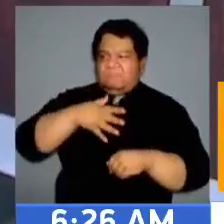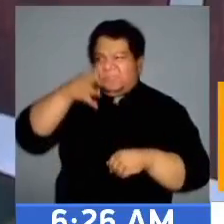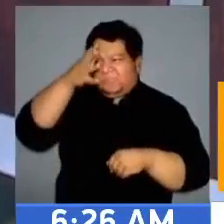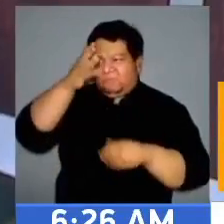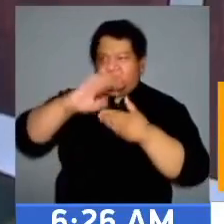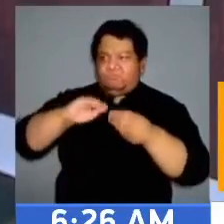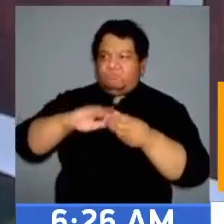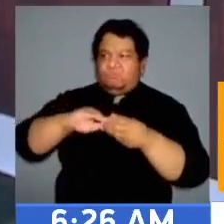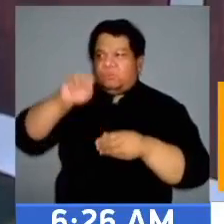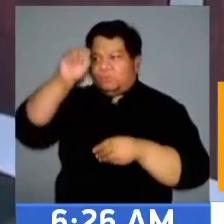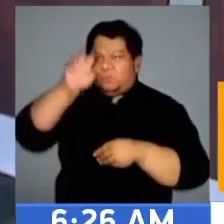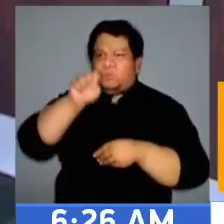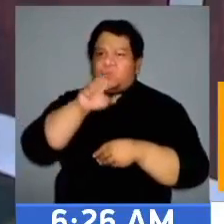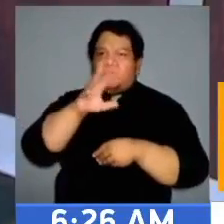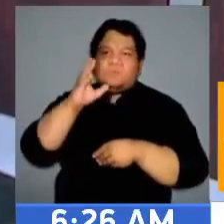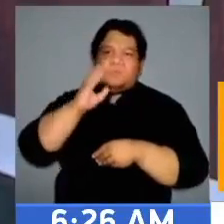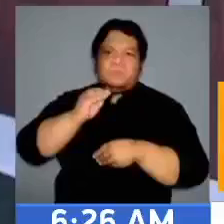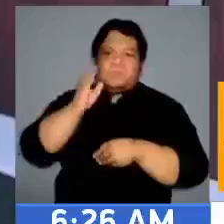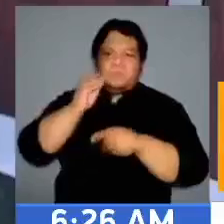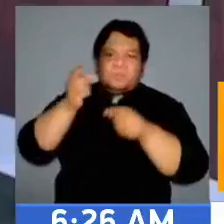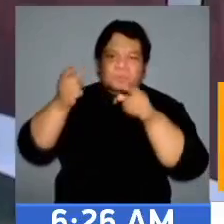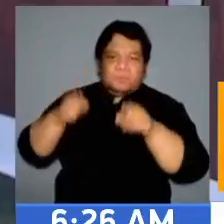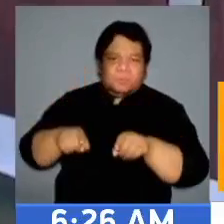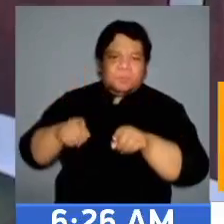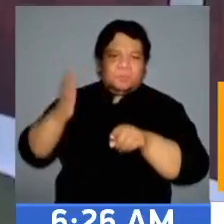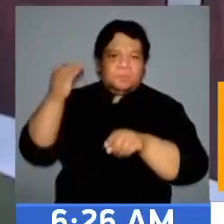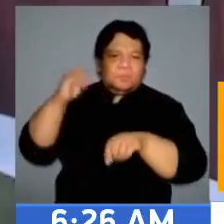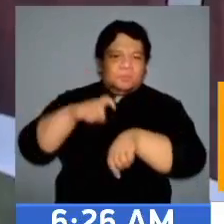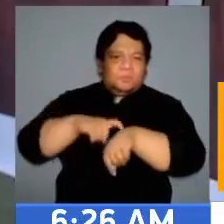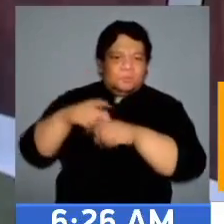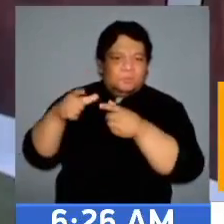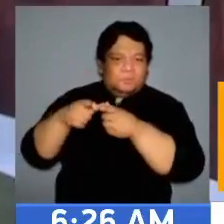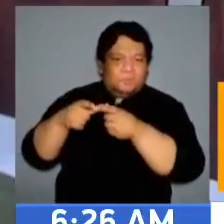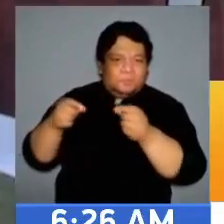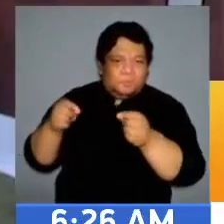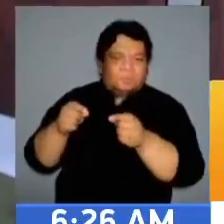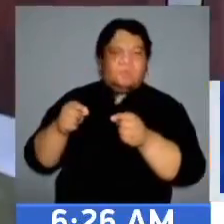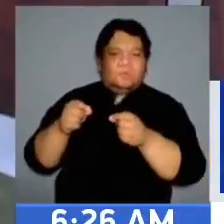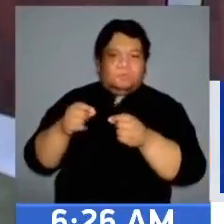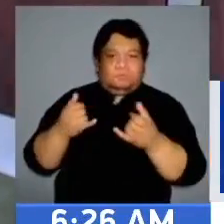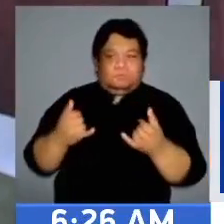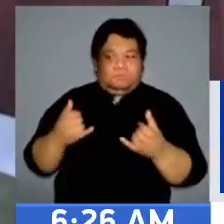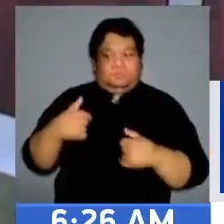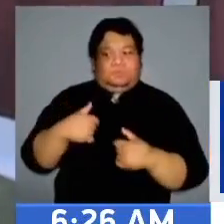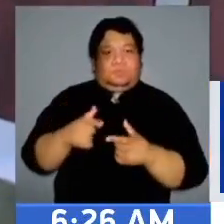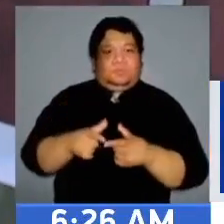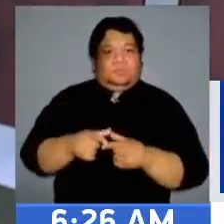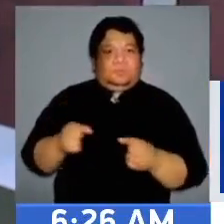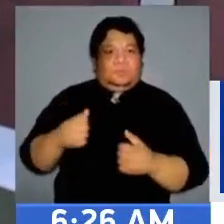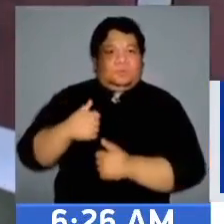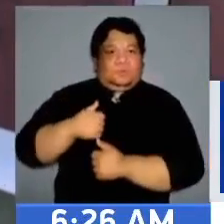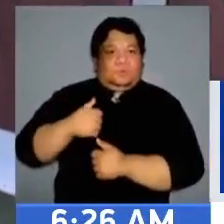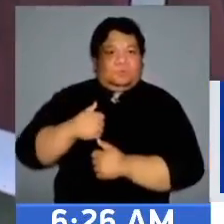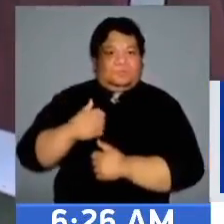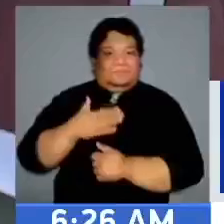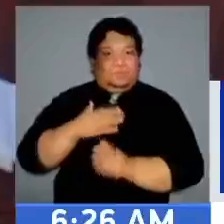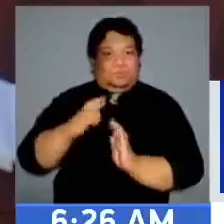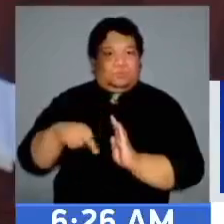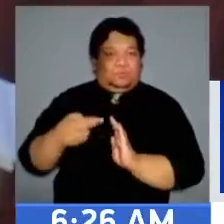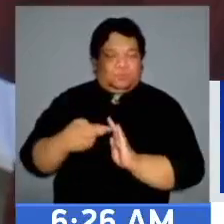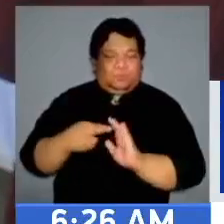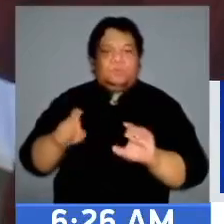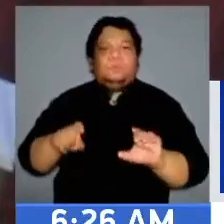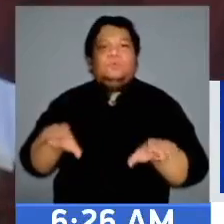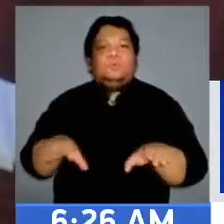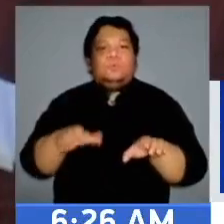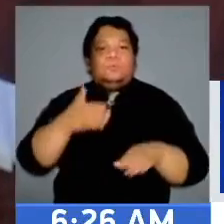ganong pangyayari. So ako ngayon na magiging Japanese soldier, syempre kailangan ko ibigay yung best ko para to give back to them.